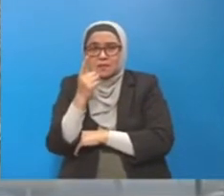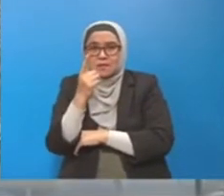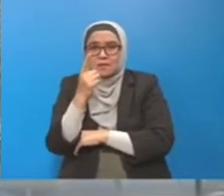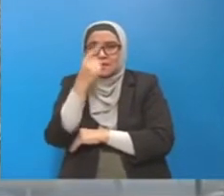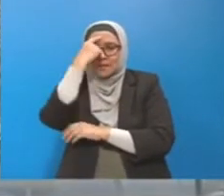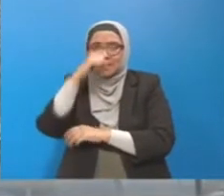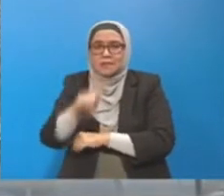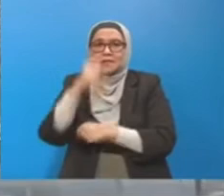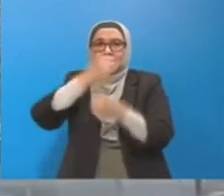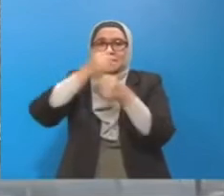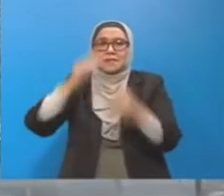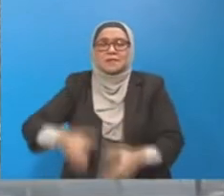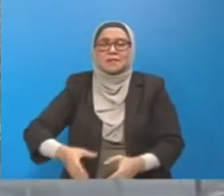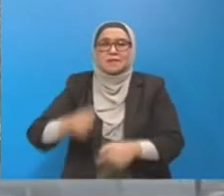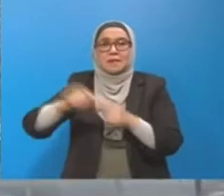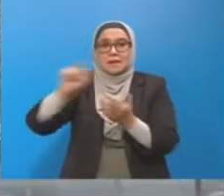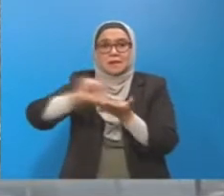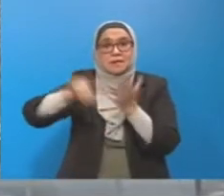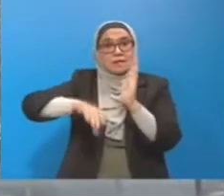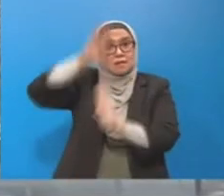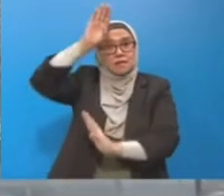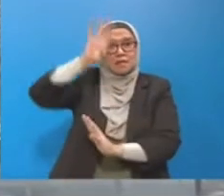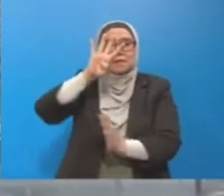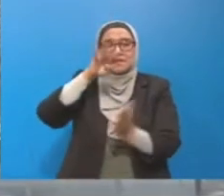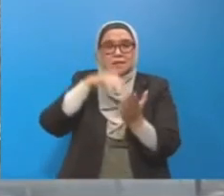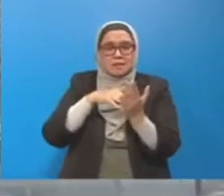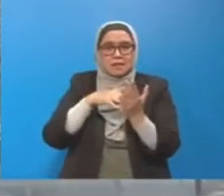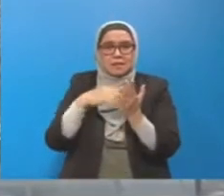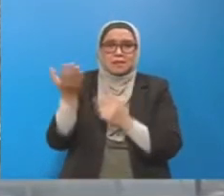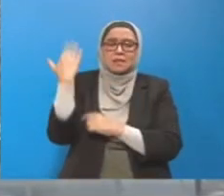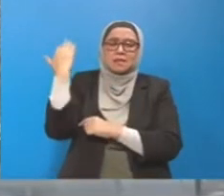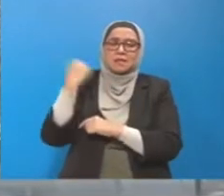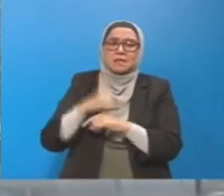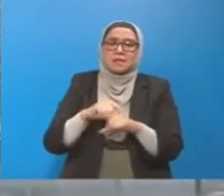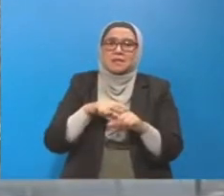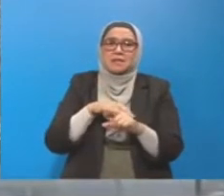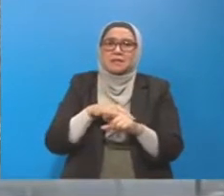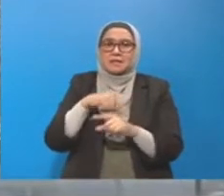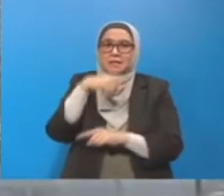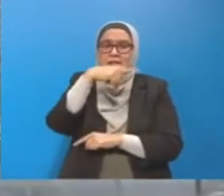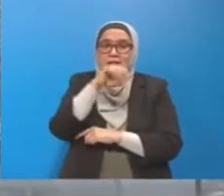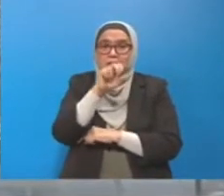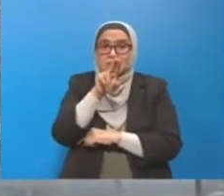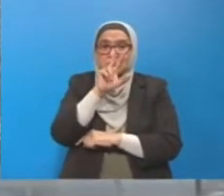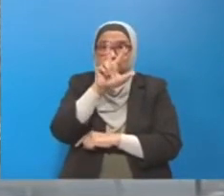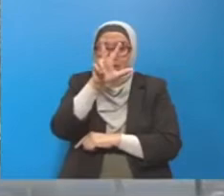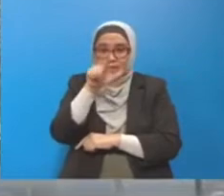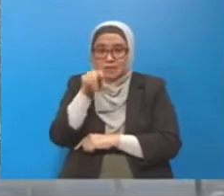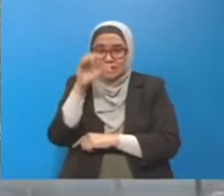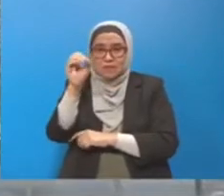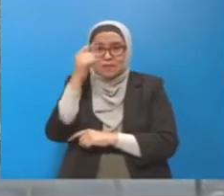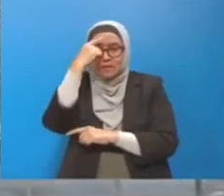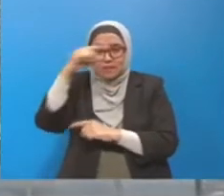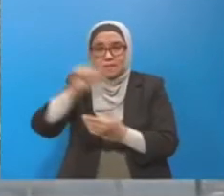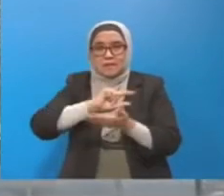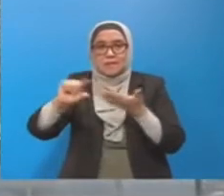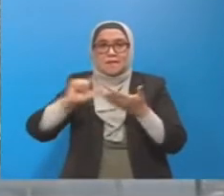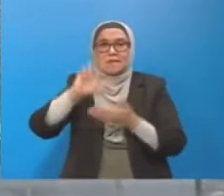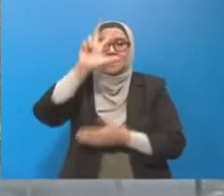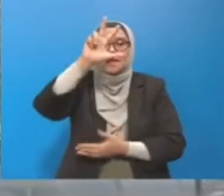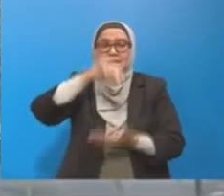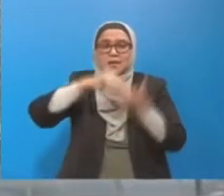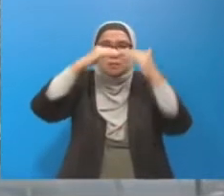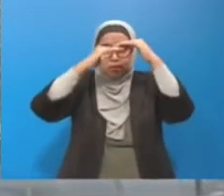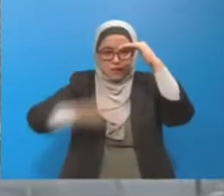kepada Pak ribu dulu pasu3 kosong gaji 3000-4000 ke bawah saja yang diberi insentif tetapi